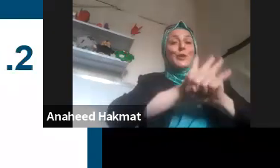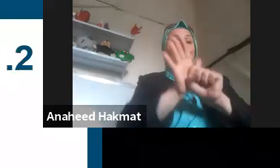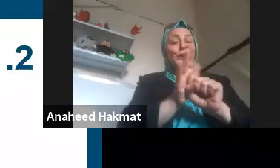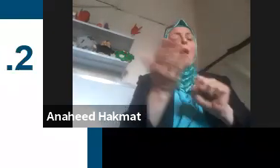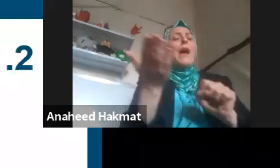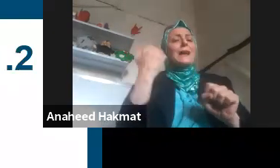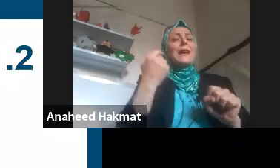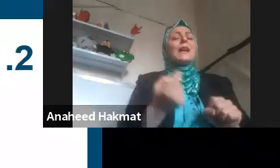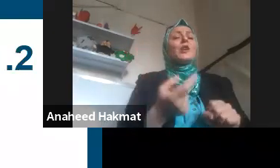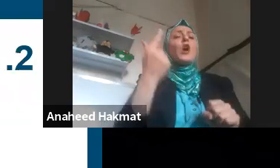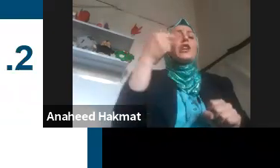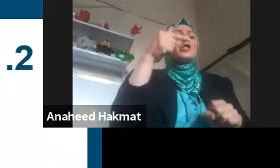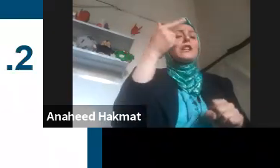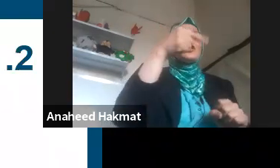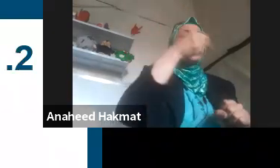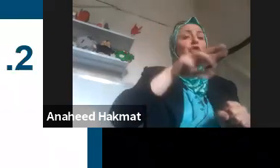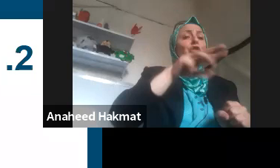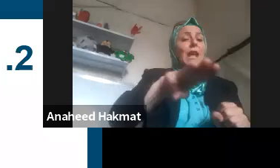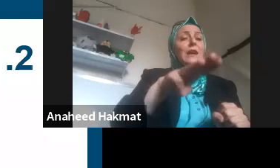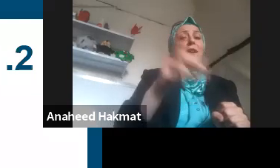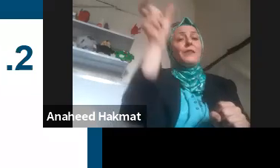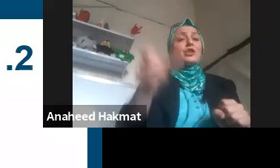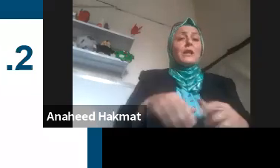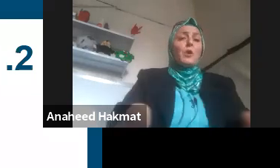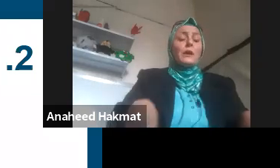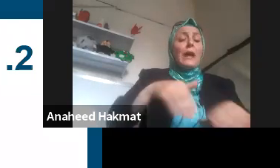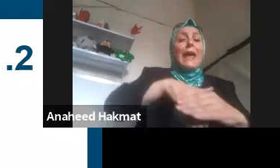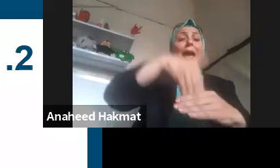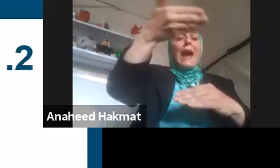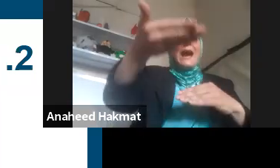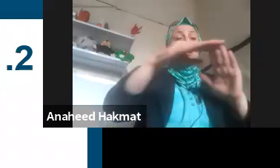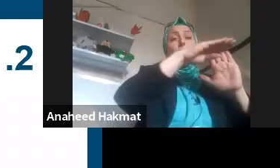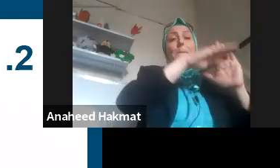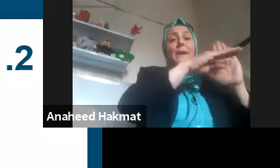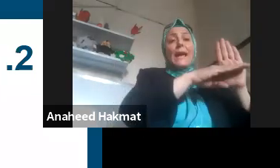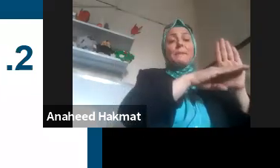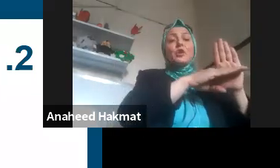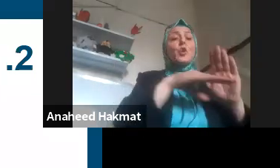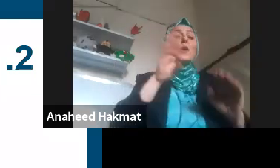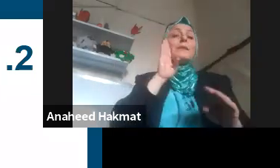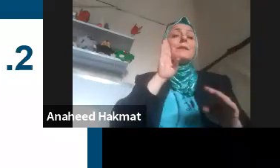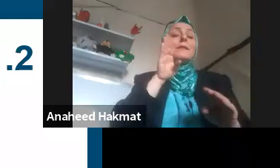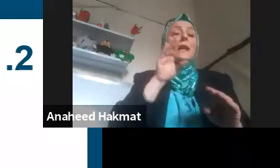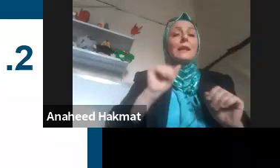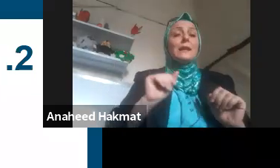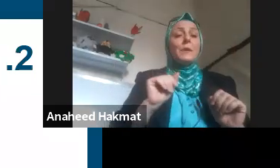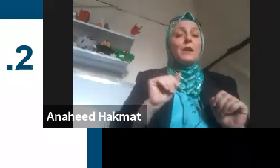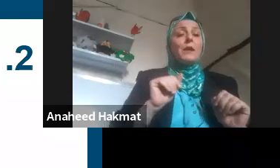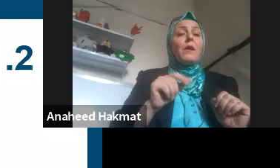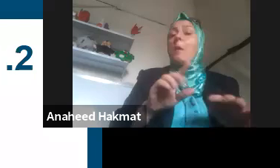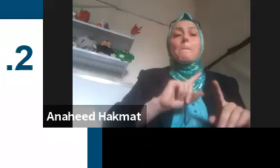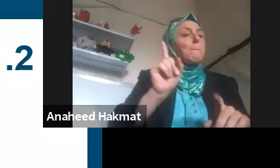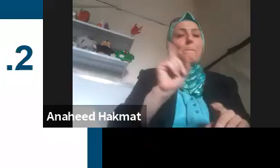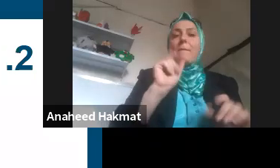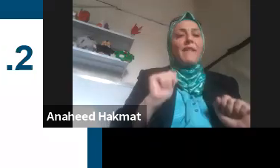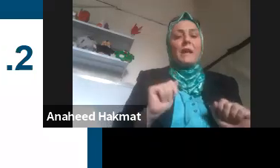الأولاد اللبنانية من ذوي الإعاقة خارج أي برنامج تعليمي، يعني ولا بالفورمال إدوكيشن ولا بالنون فورمال